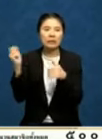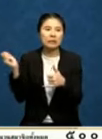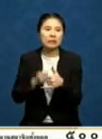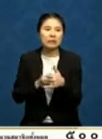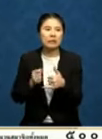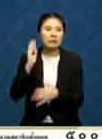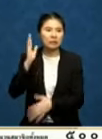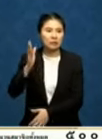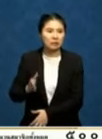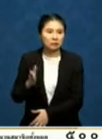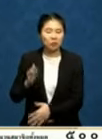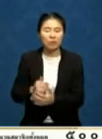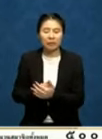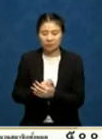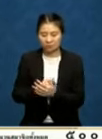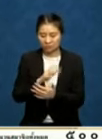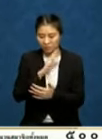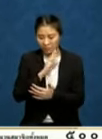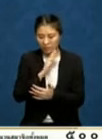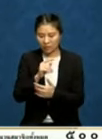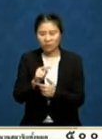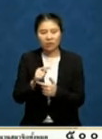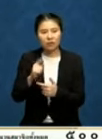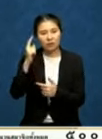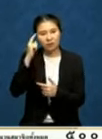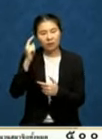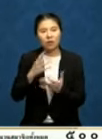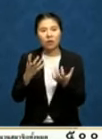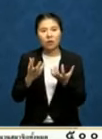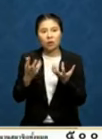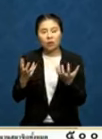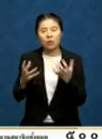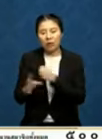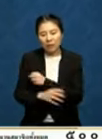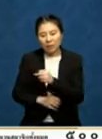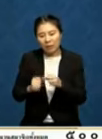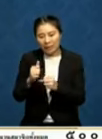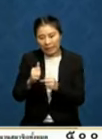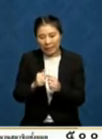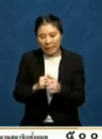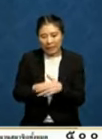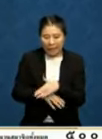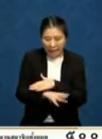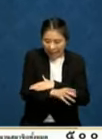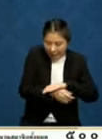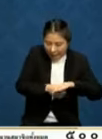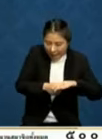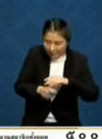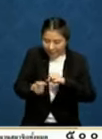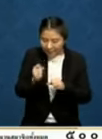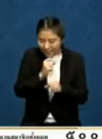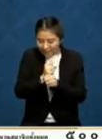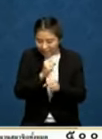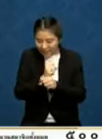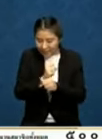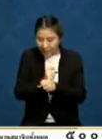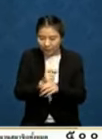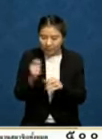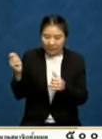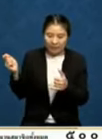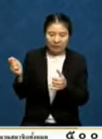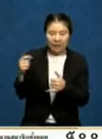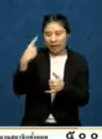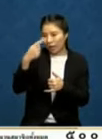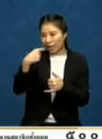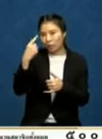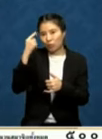สักวันนะครับถ้าเขาอยู่ในสถานการณ์ที่เขารู้ว่าเขาขโมยของเพื่อนได้โดยที่จะไม่ถูกจับไม่ถูกตีเขาก็อาจจะยังทำมันอยู่แต่ในทางกลับ